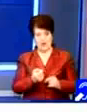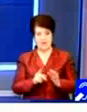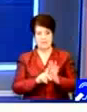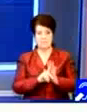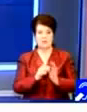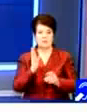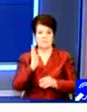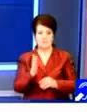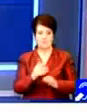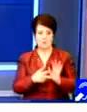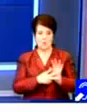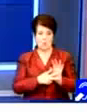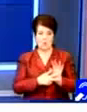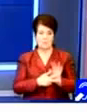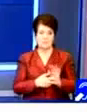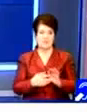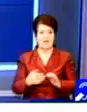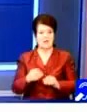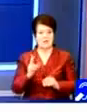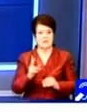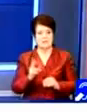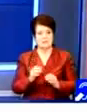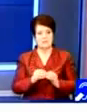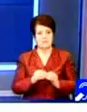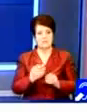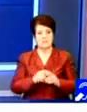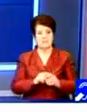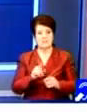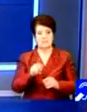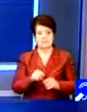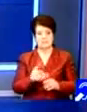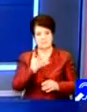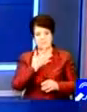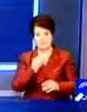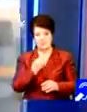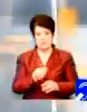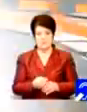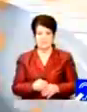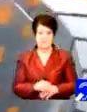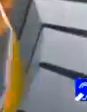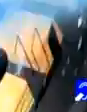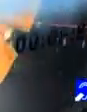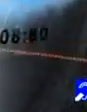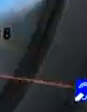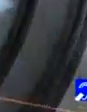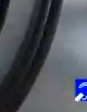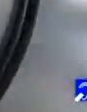vor fi cuprinse între 8 și 20 de grade. Acestea au fost informațiile, să aveți o seară cât mai frumoasă!